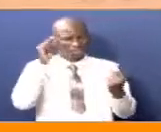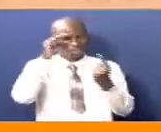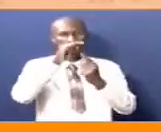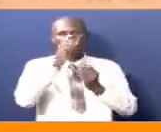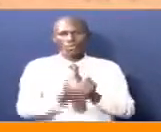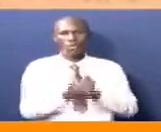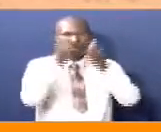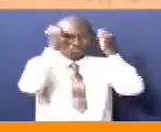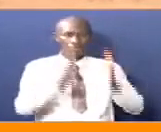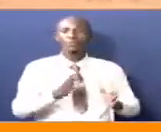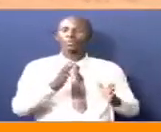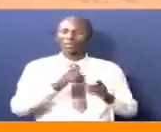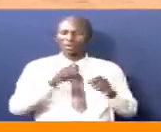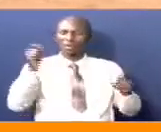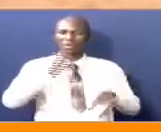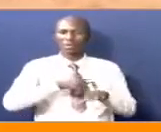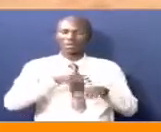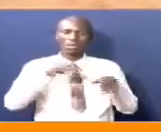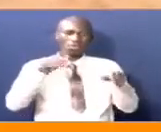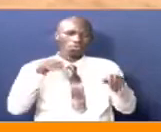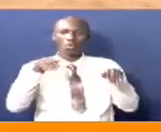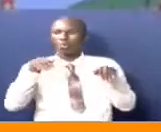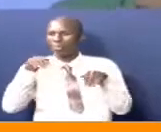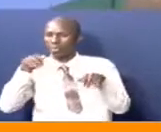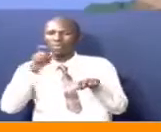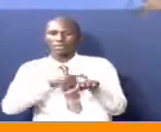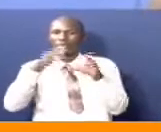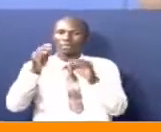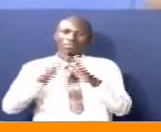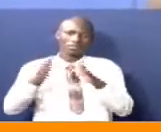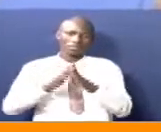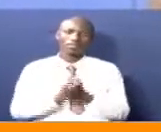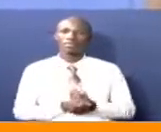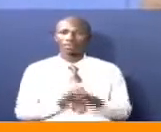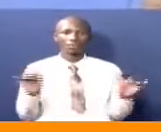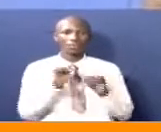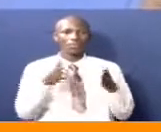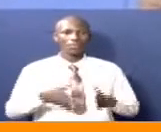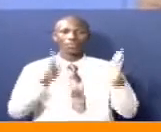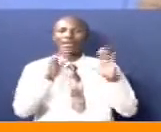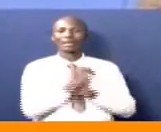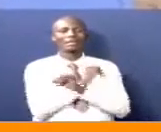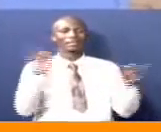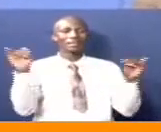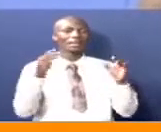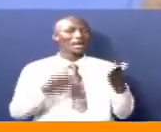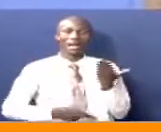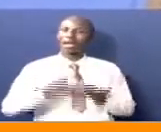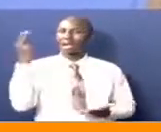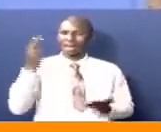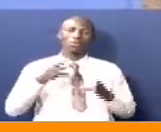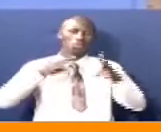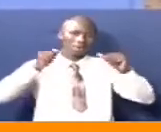wa na alama kuwa hivinda yasa kwetela na ila maadhi kundu kwa kuitethesia onduma na kuikithia udhiyu wa kiwango cha yulu